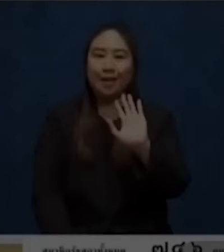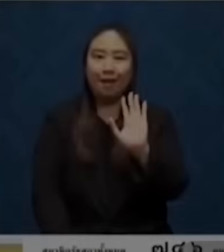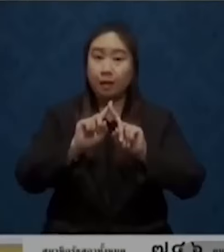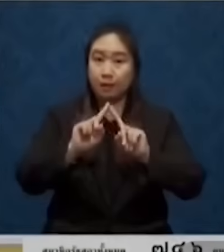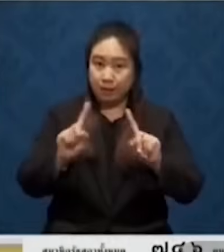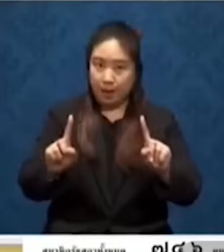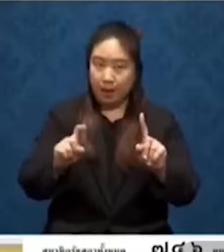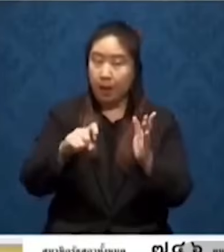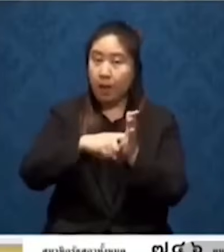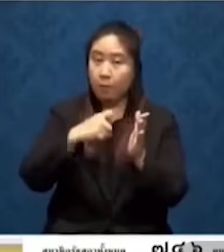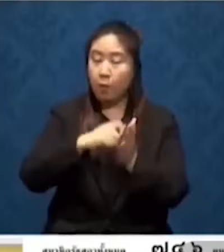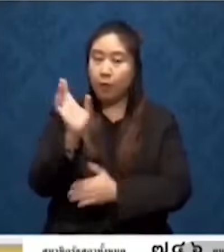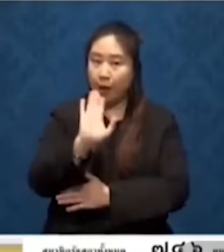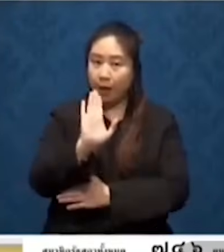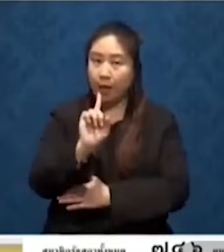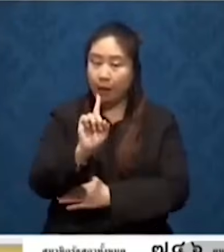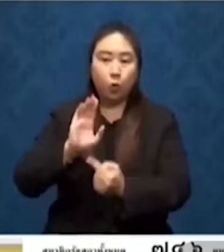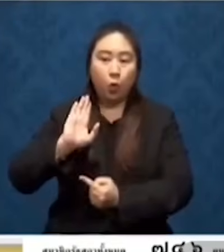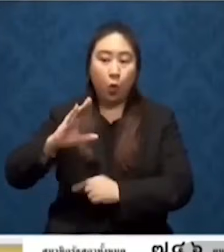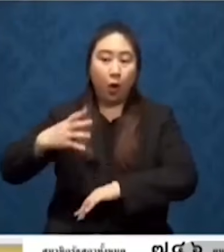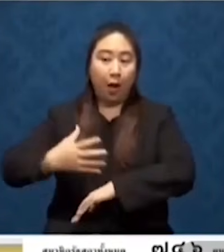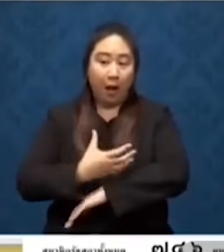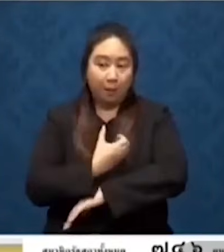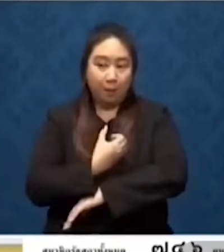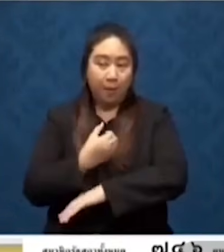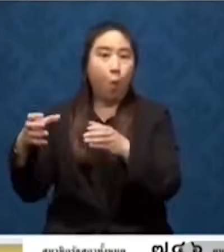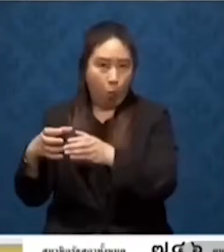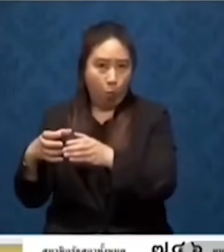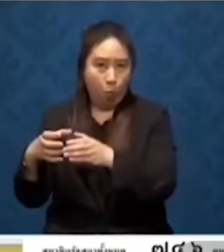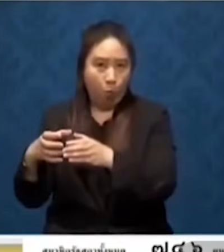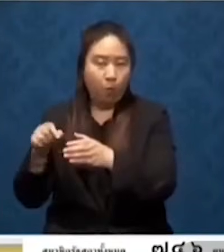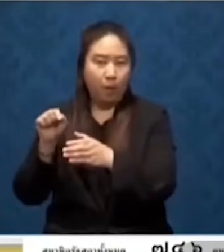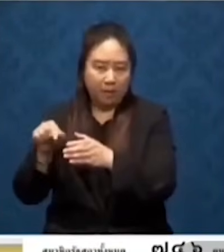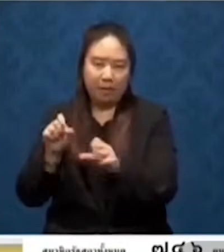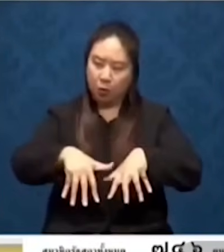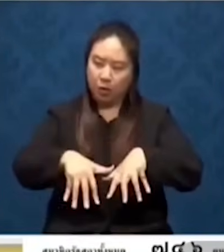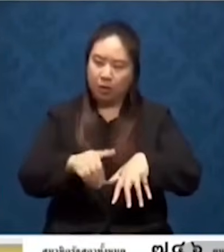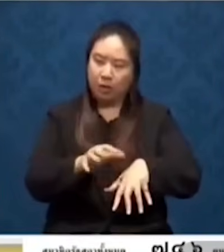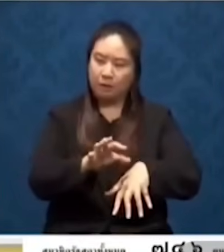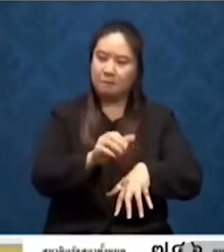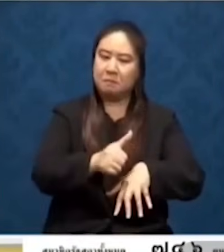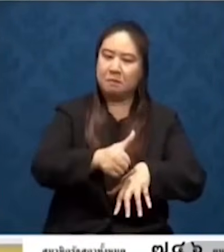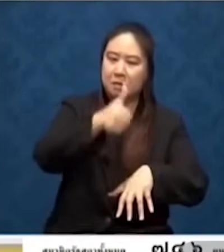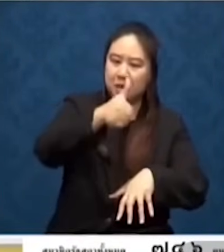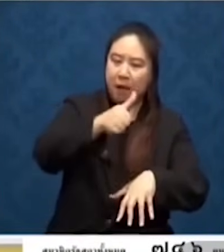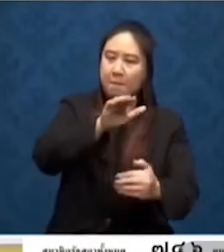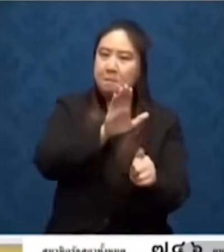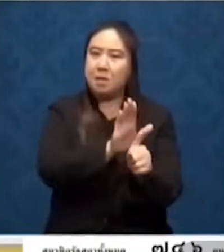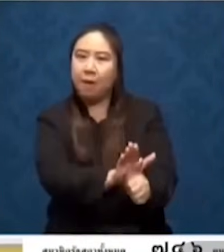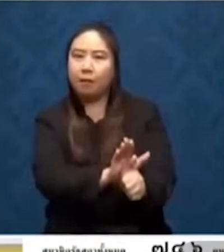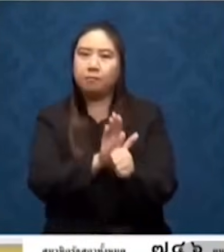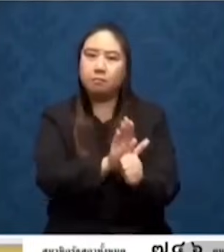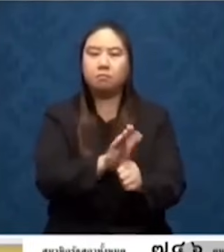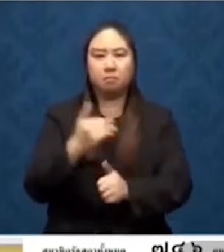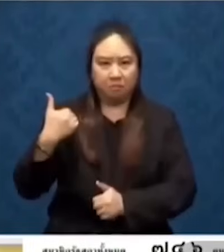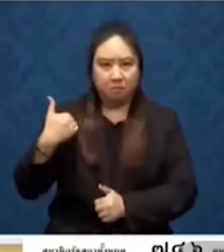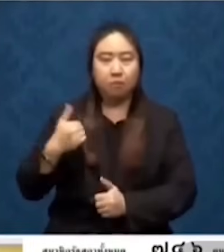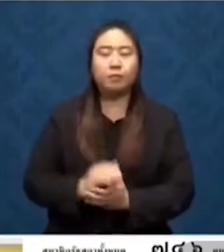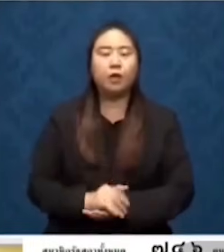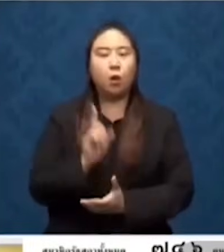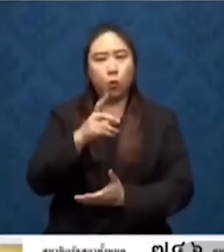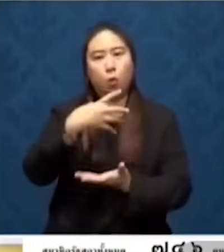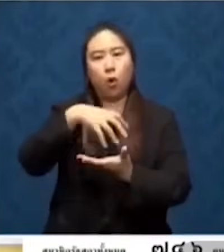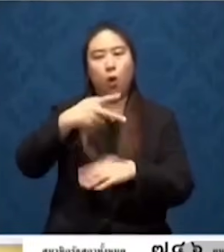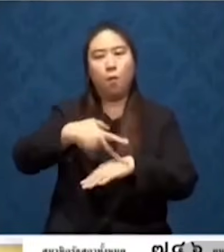ท่านมาจากพรรคการเมืองซึ่งเลือกปฏิบัติกับประชาชนต้องกราบเรียนประธานเรื่องนี้เพรา